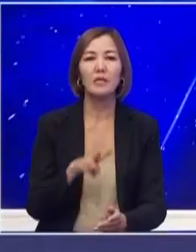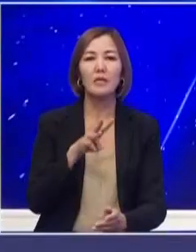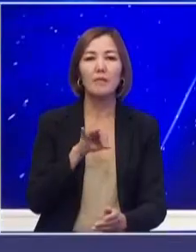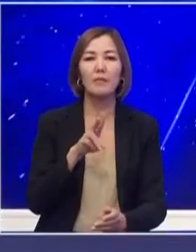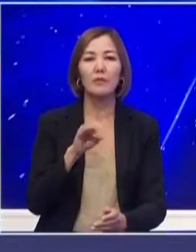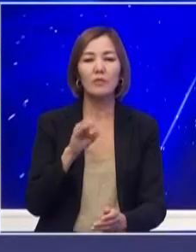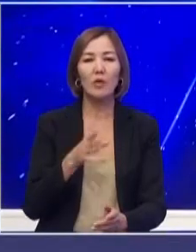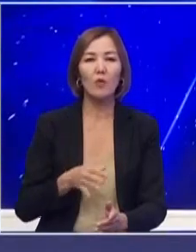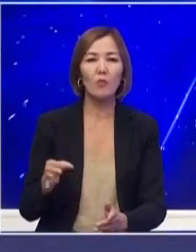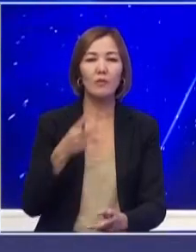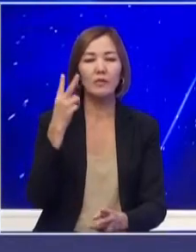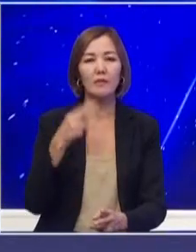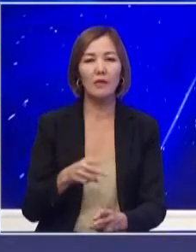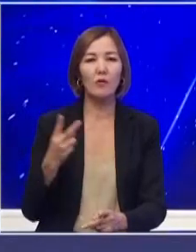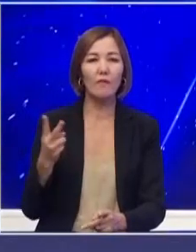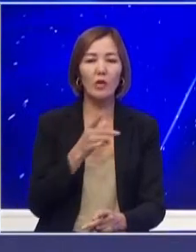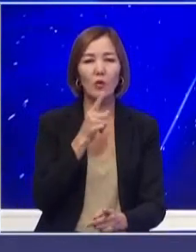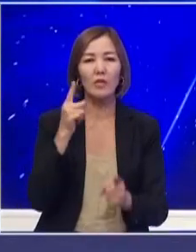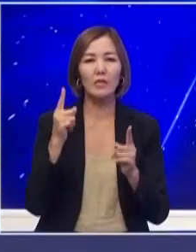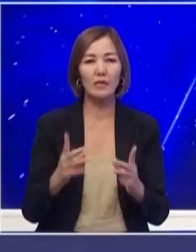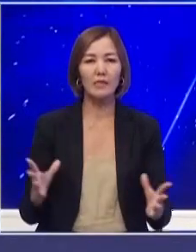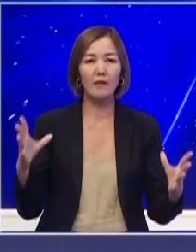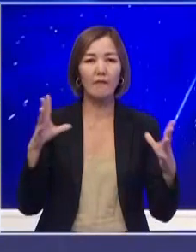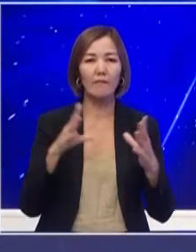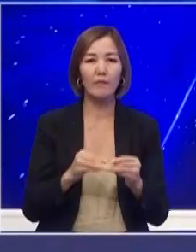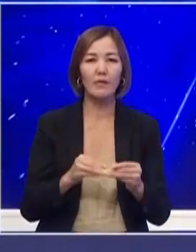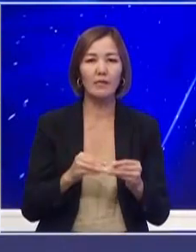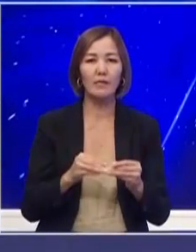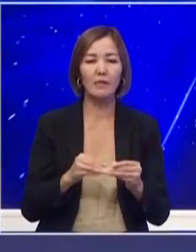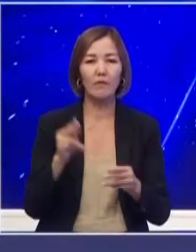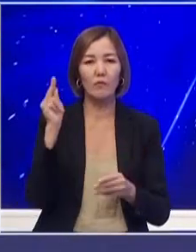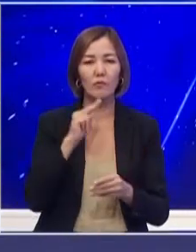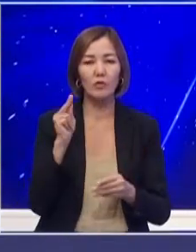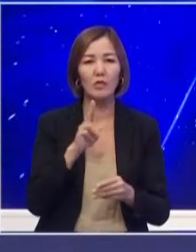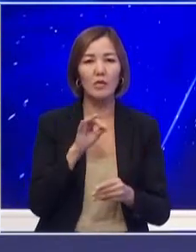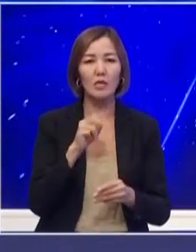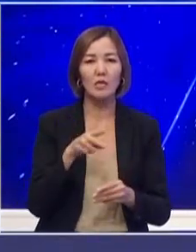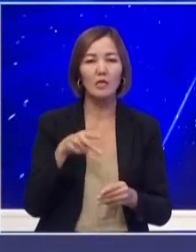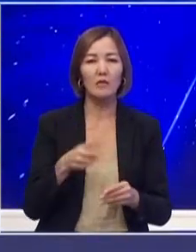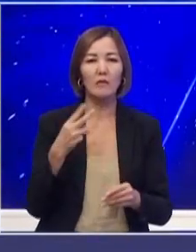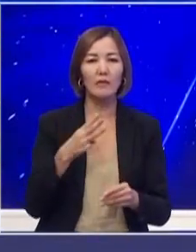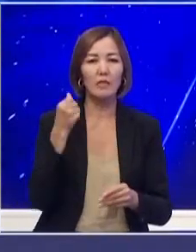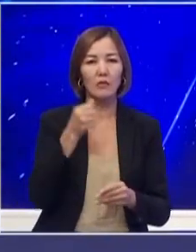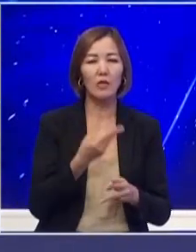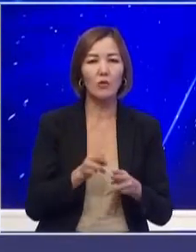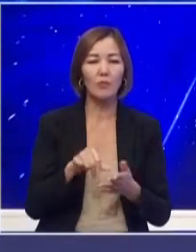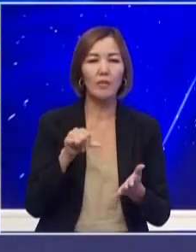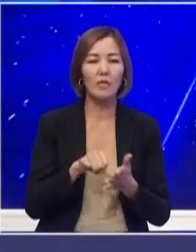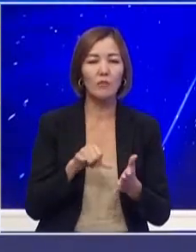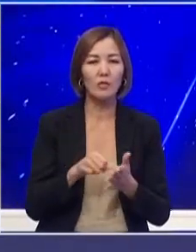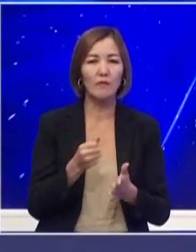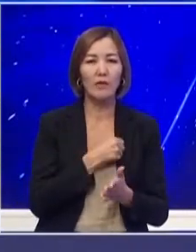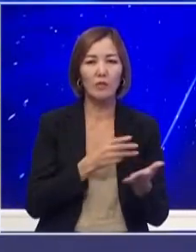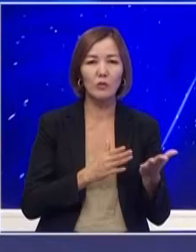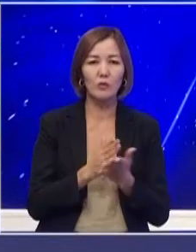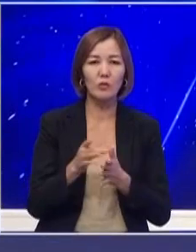В Мангистауской области завершился второй этап совместного оперативно-тактического учения «Канжар-2023», в котором приняли